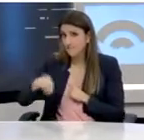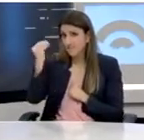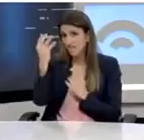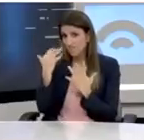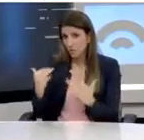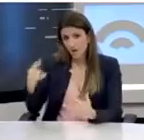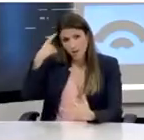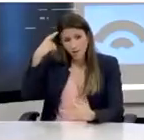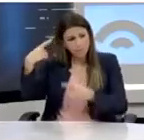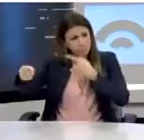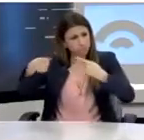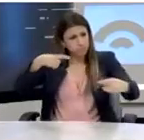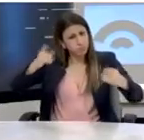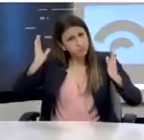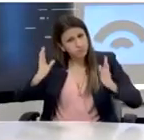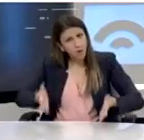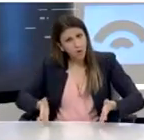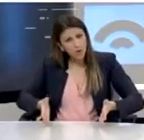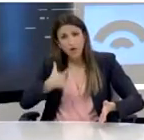Εγώ όμως, κύριε Μητσοτάκη, σήμερα